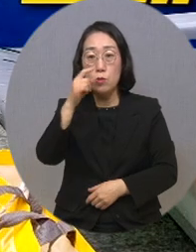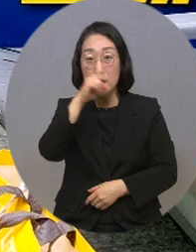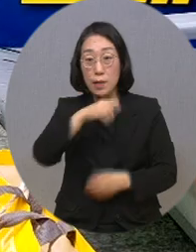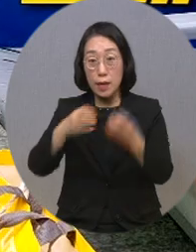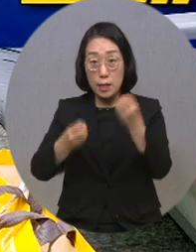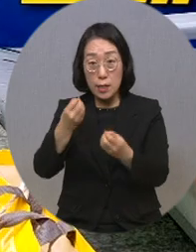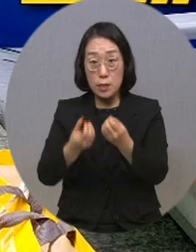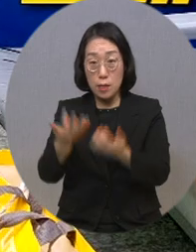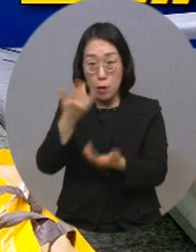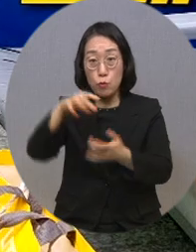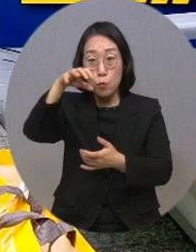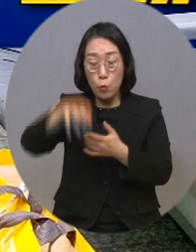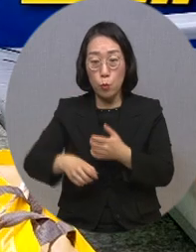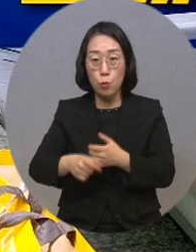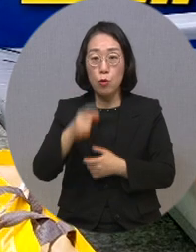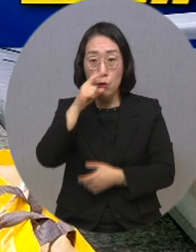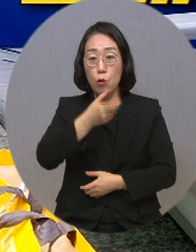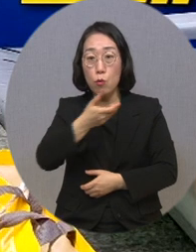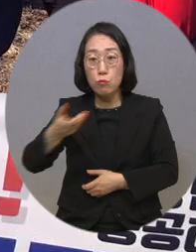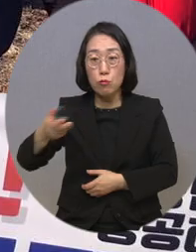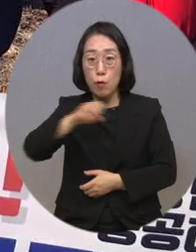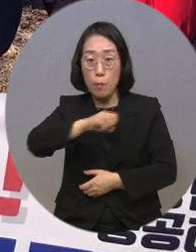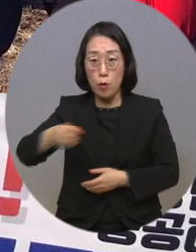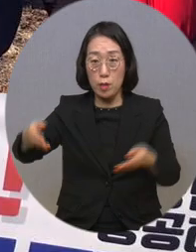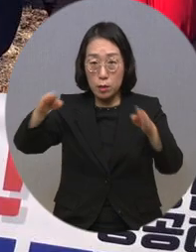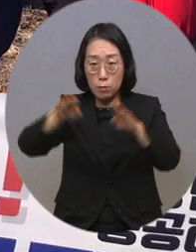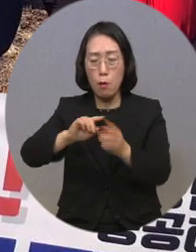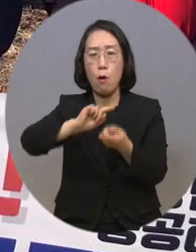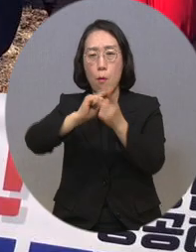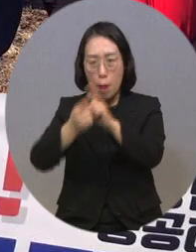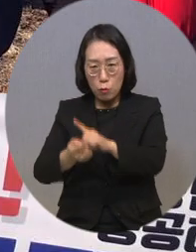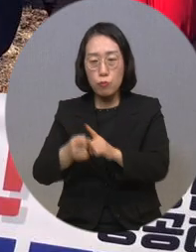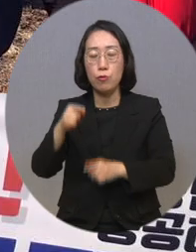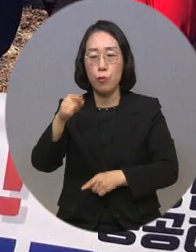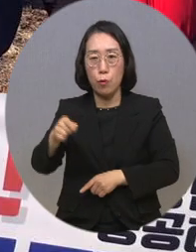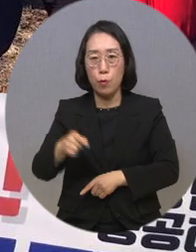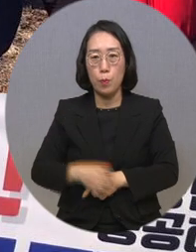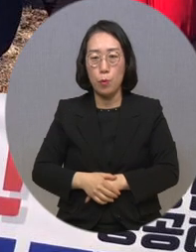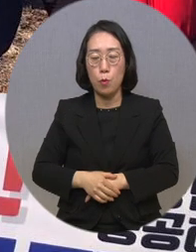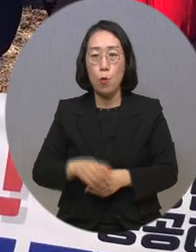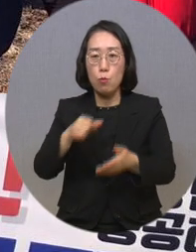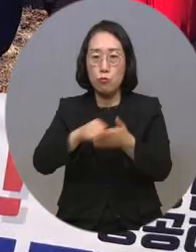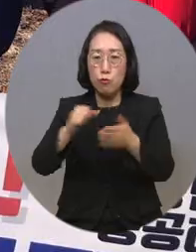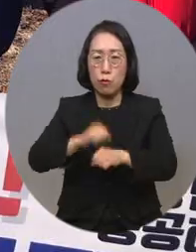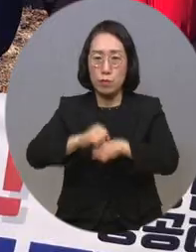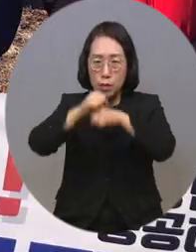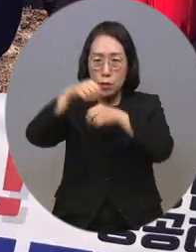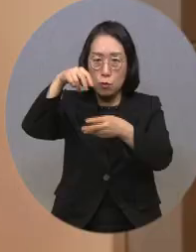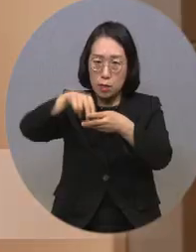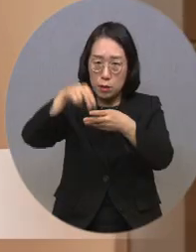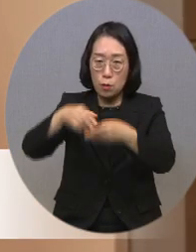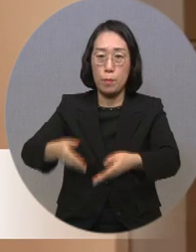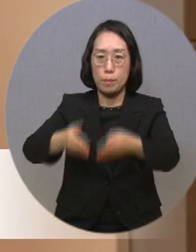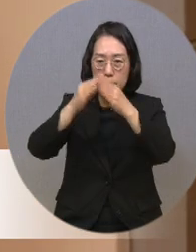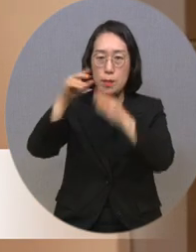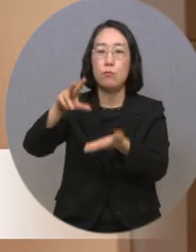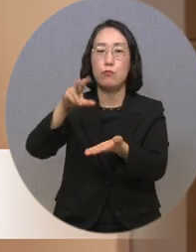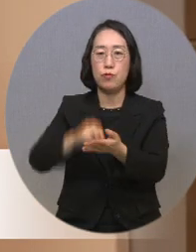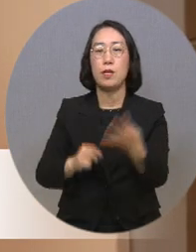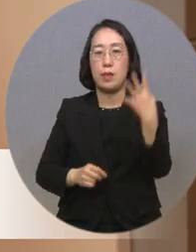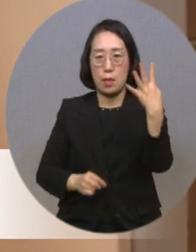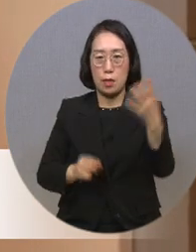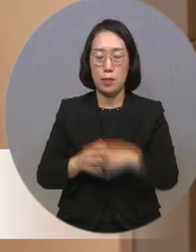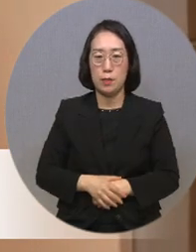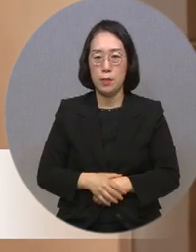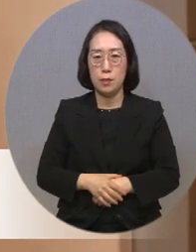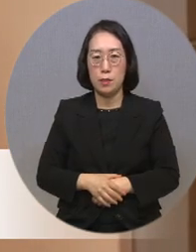건설 추진, 공공 하수처리 시설이 민간 투자로의 변경, 고산 물류센터 조성을 꼽았습니다. 시민들과